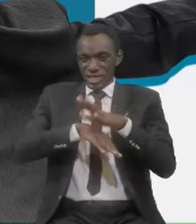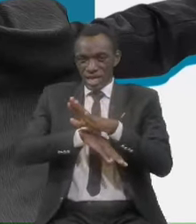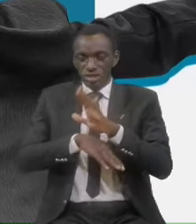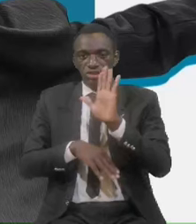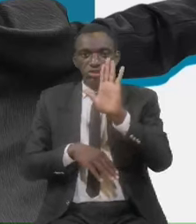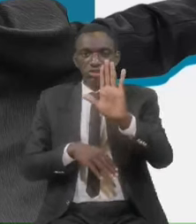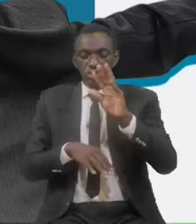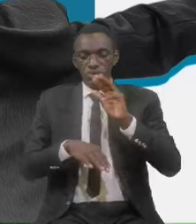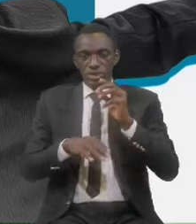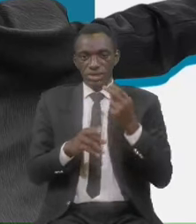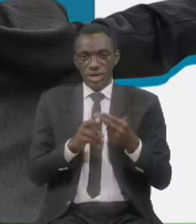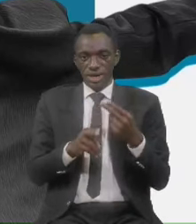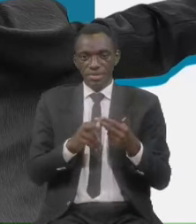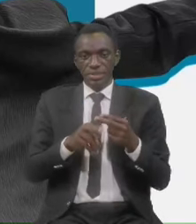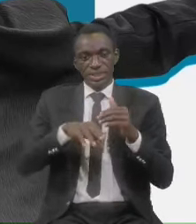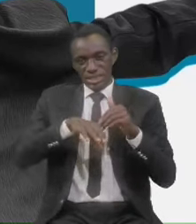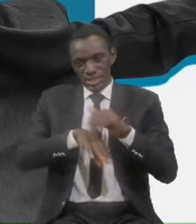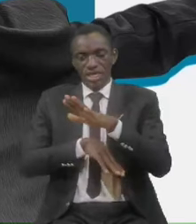est distiqué